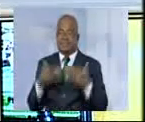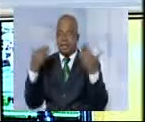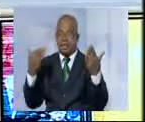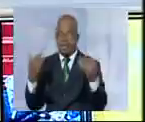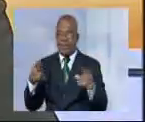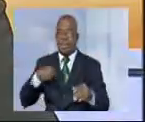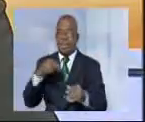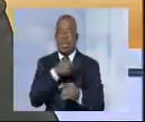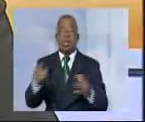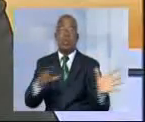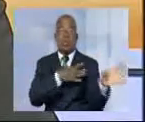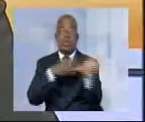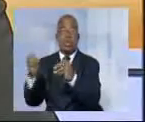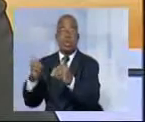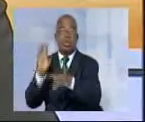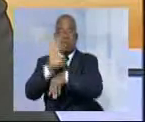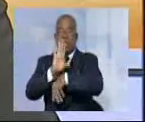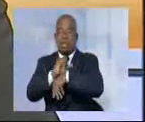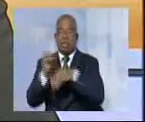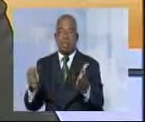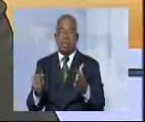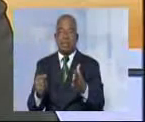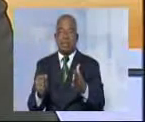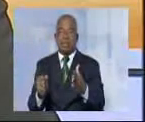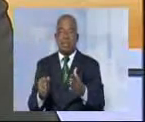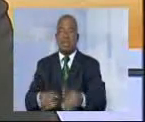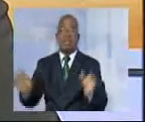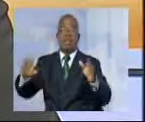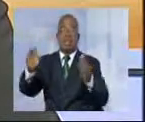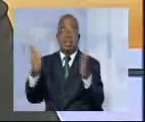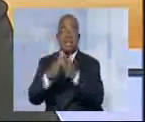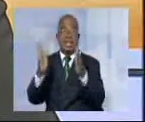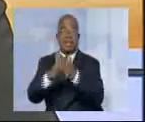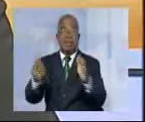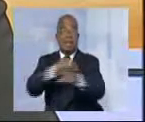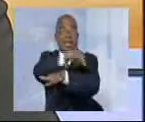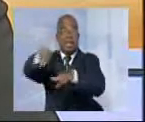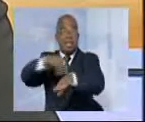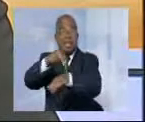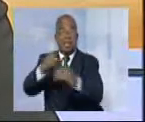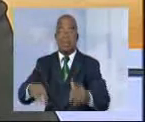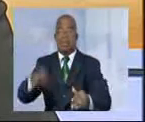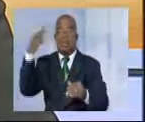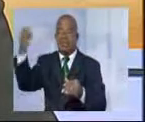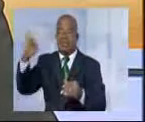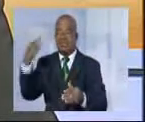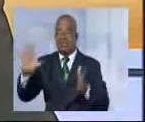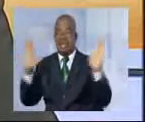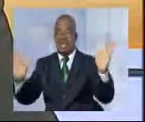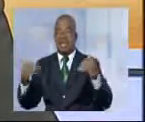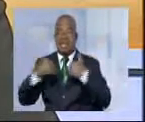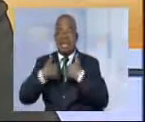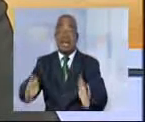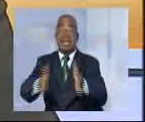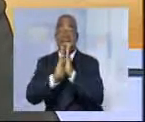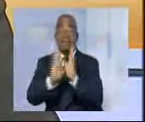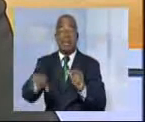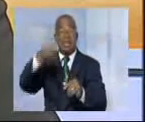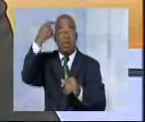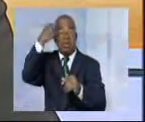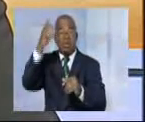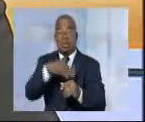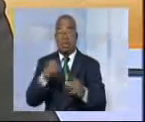à l'étranger. Le Parlement français a autorisé le gouvernement à prolonger l'opération militaire française au Mali. Mais ses effectifs